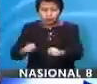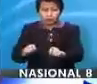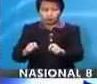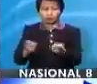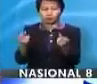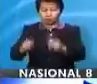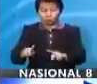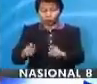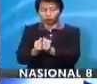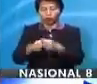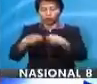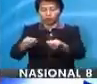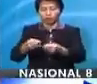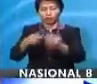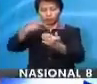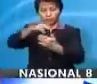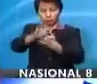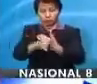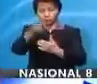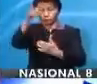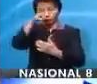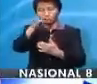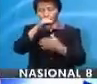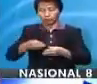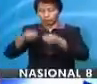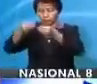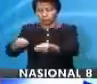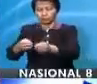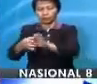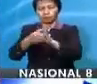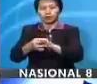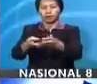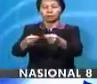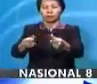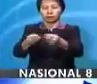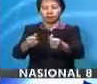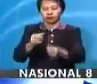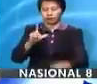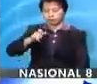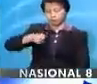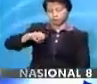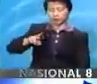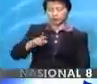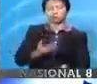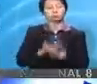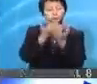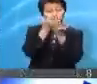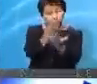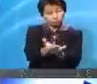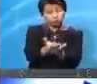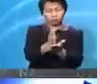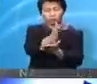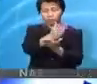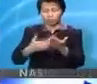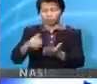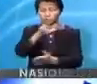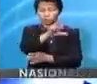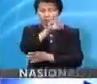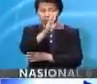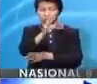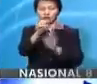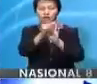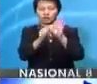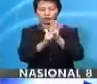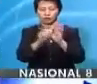kontrak, pemberian projek-projek kerajaan dan pemberian milik tanah. LPPR turut mencadangkan agar Seksyen 36